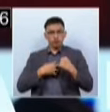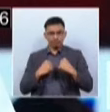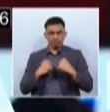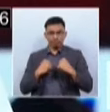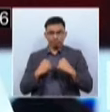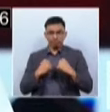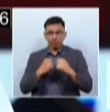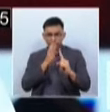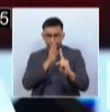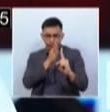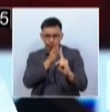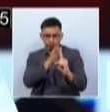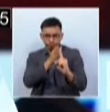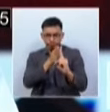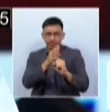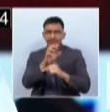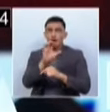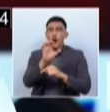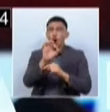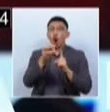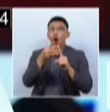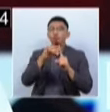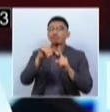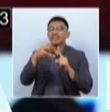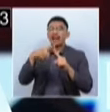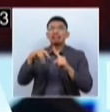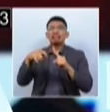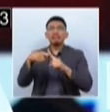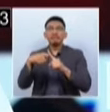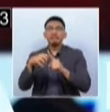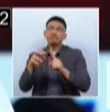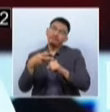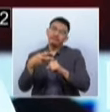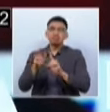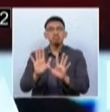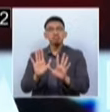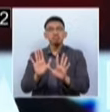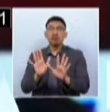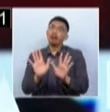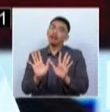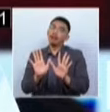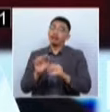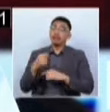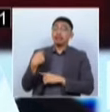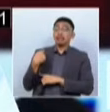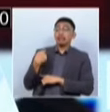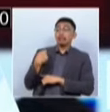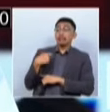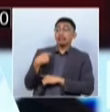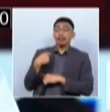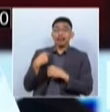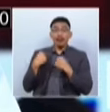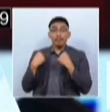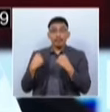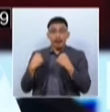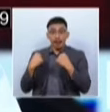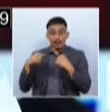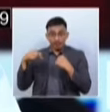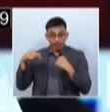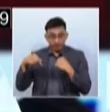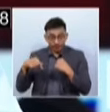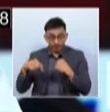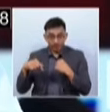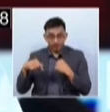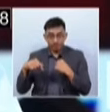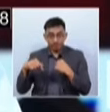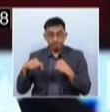Indonesia Nah inilah dia Kenapa apa namanya penguatan-penguatan di di di tubuh pertahanan Indonesia itu penting